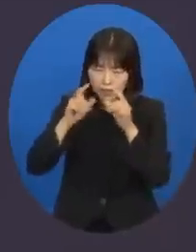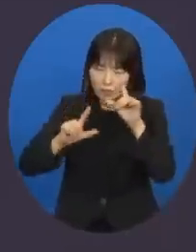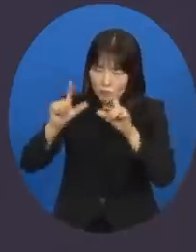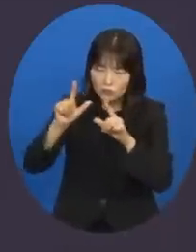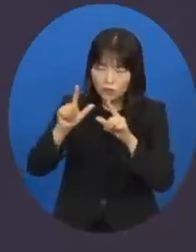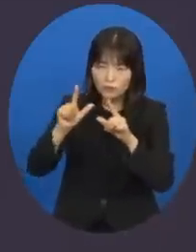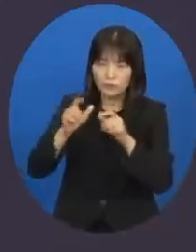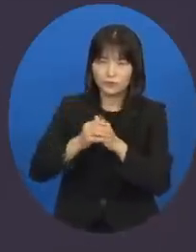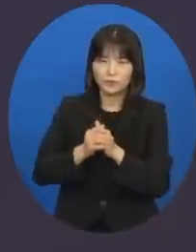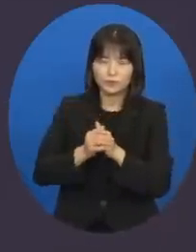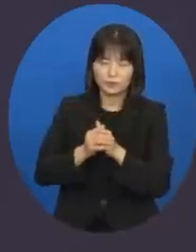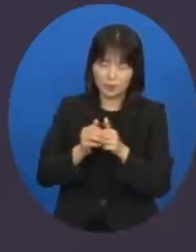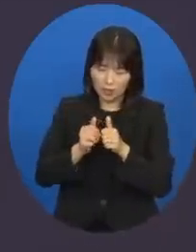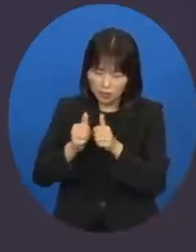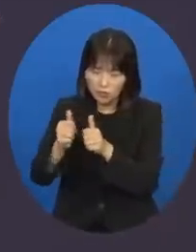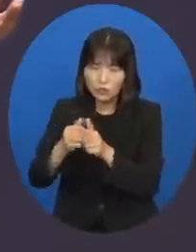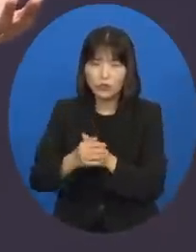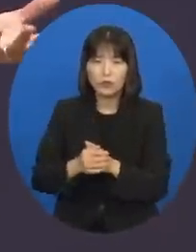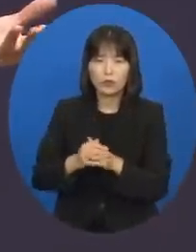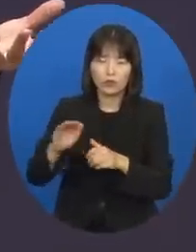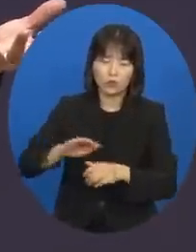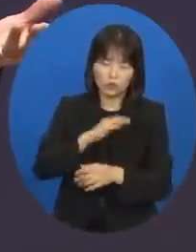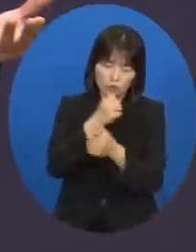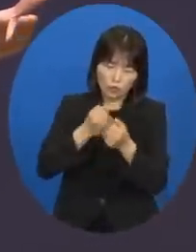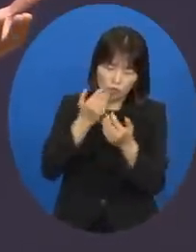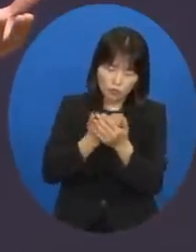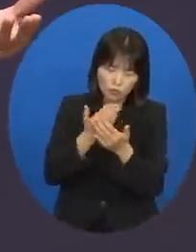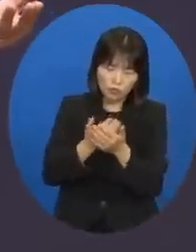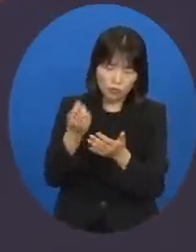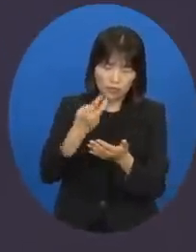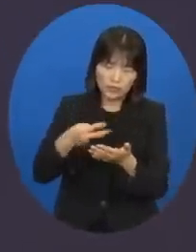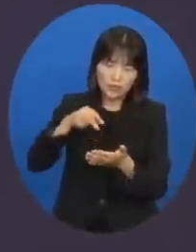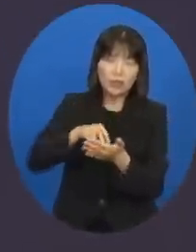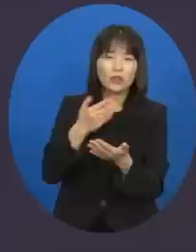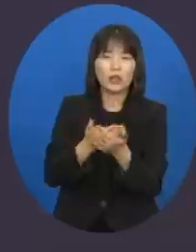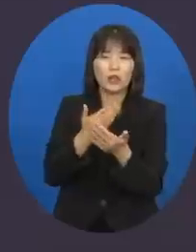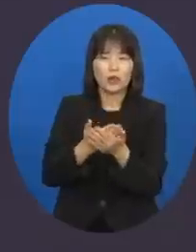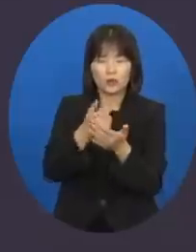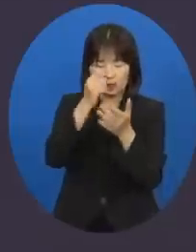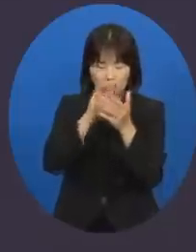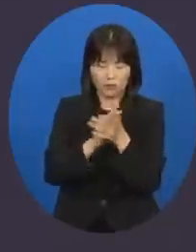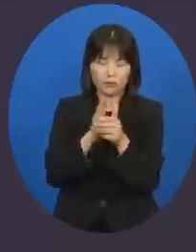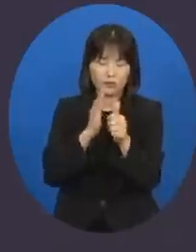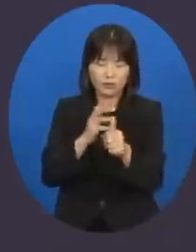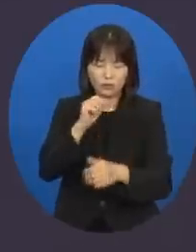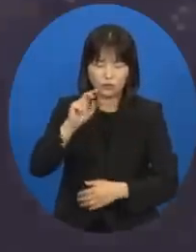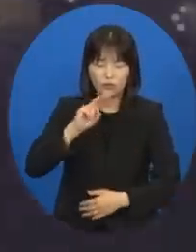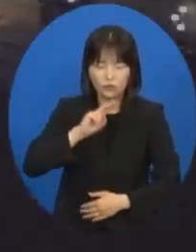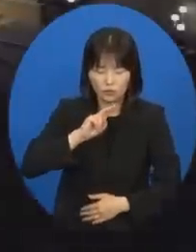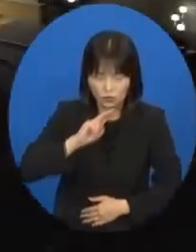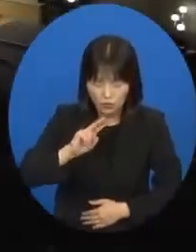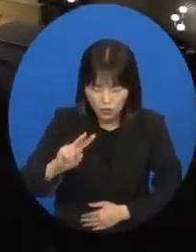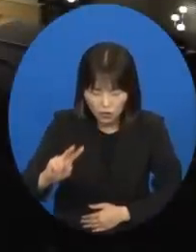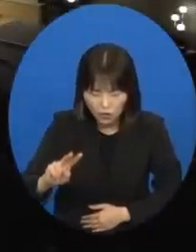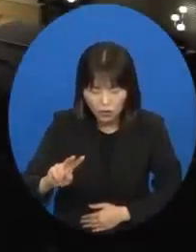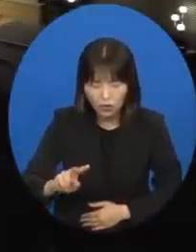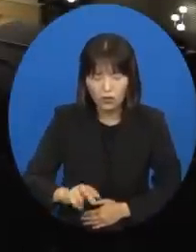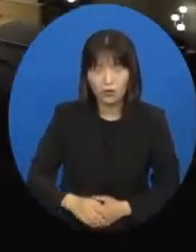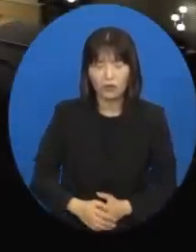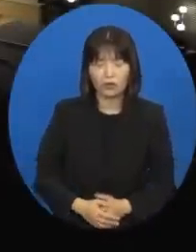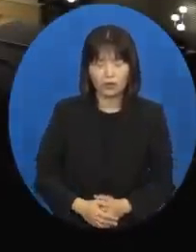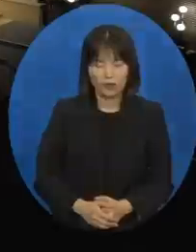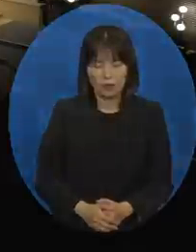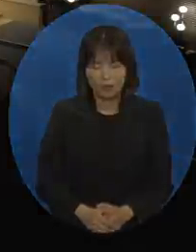우리의 회개할 때에 용서해 주시고 다시 한번 일으켜 달라고 주여 한번 외치고 기도하겠습니다. 주여